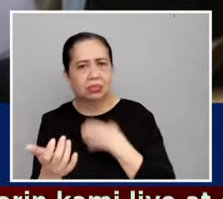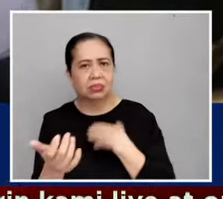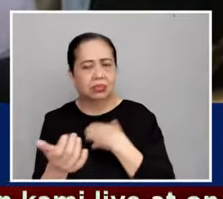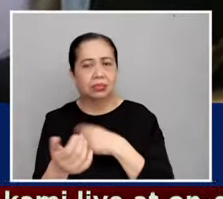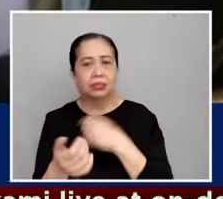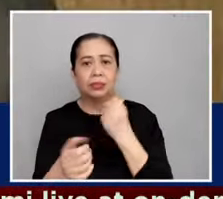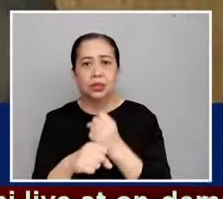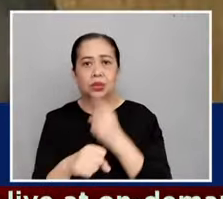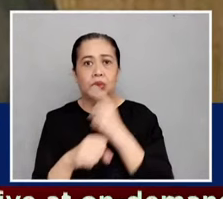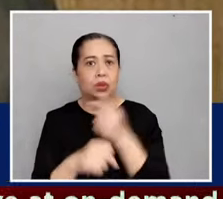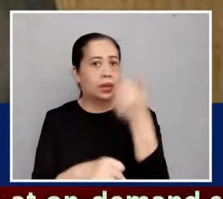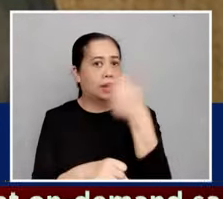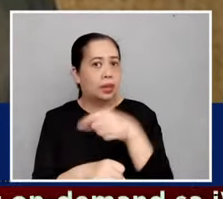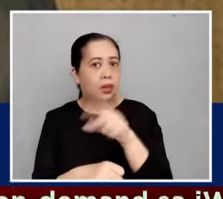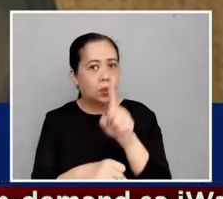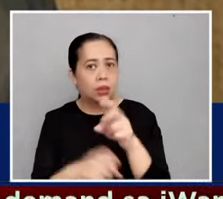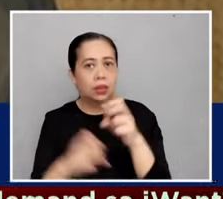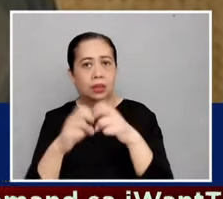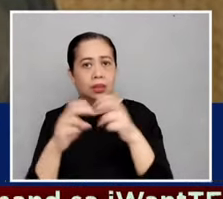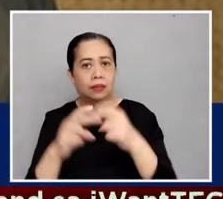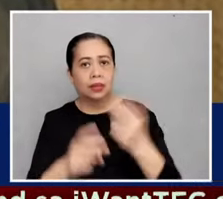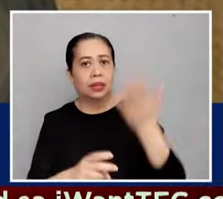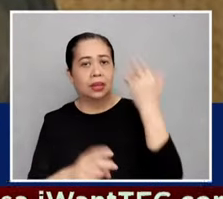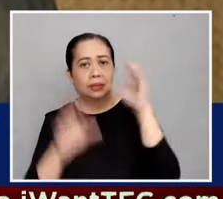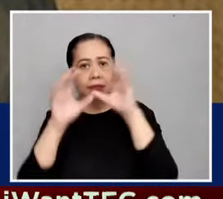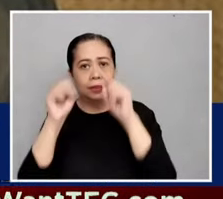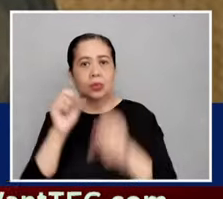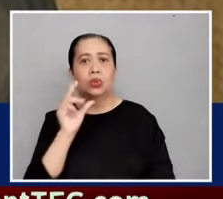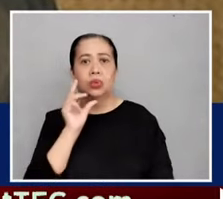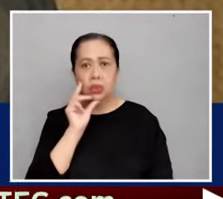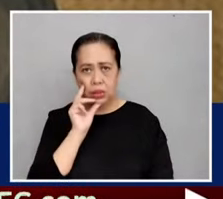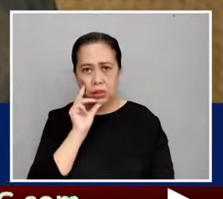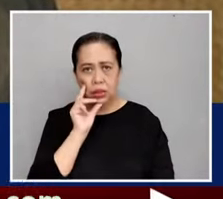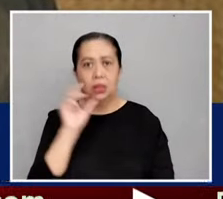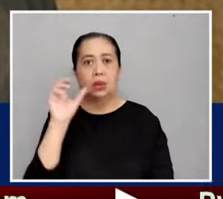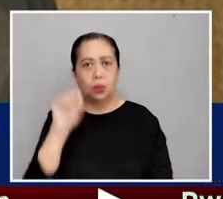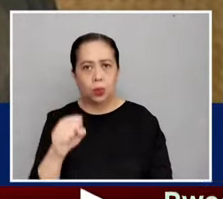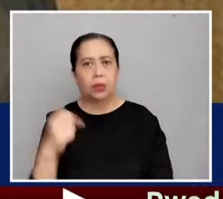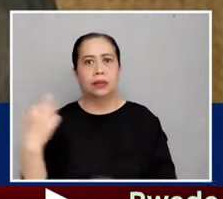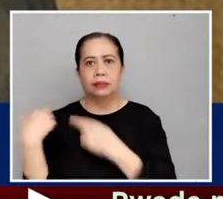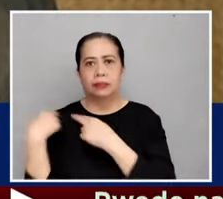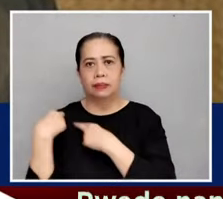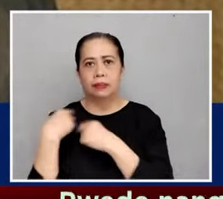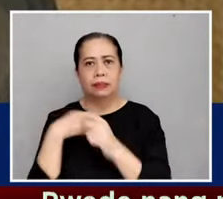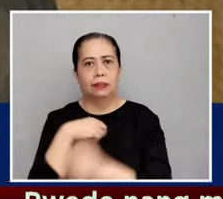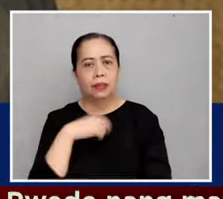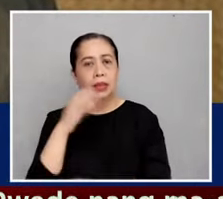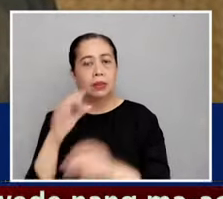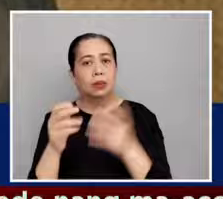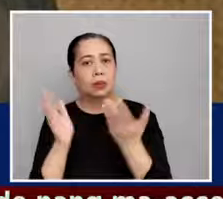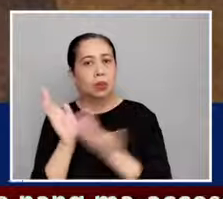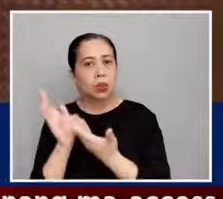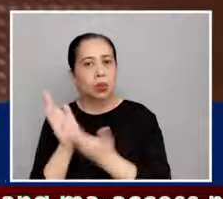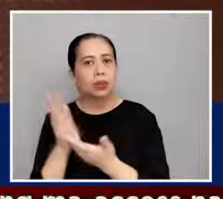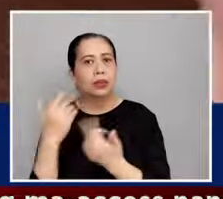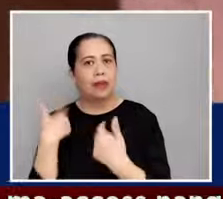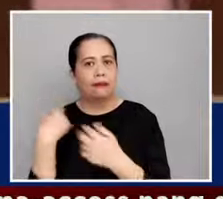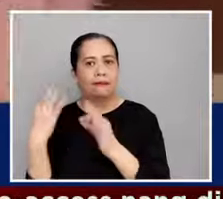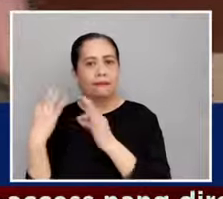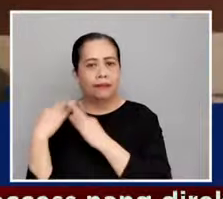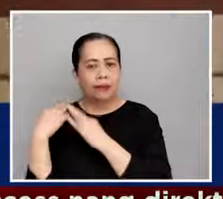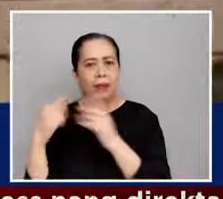kahit sino, kahit pa si dating Pangulong Rodrigo Duterte, ay posibleng mapanagot kung mapapatunayang may pananagutan.